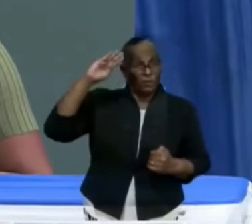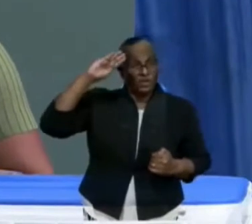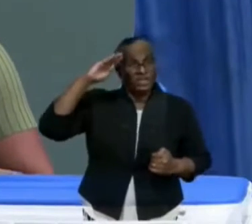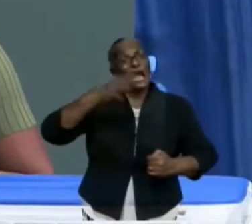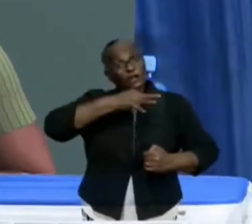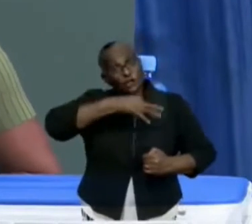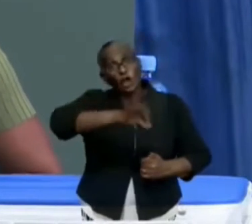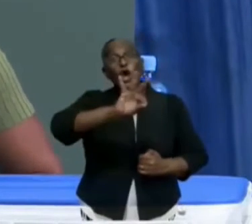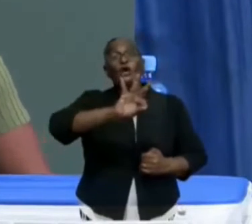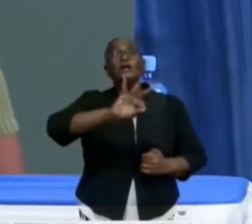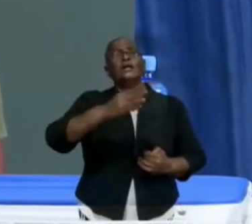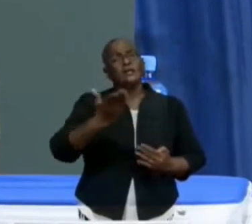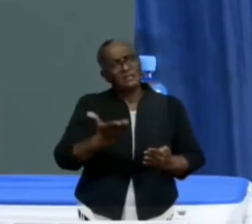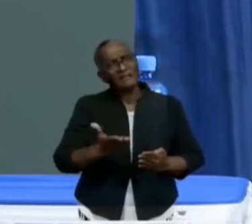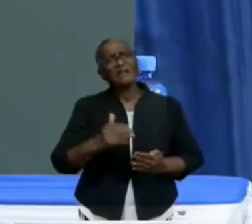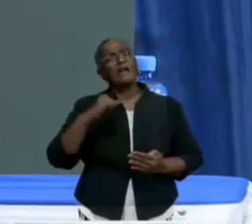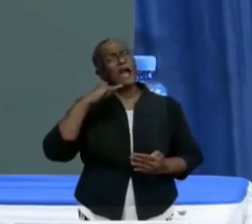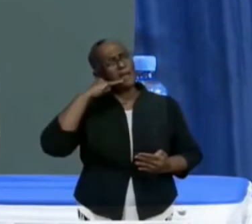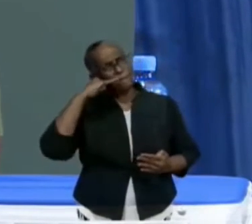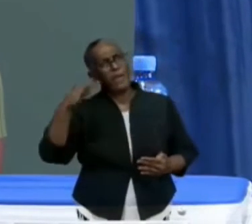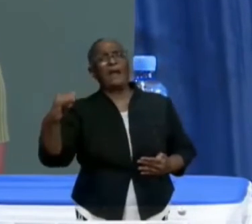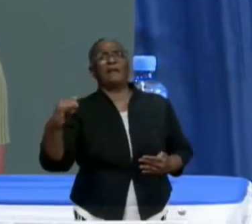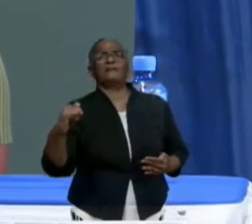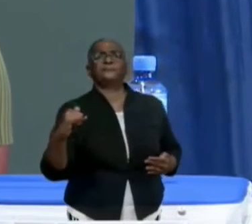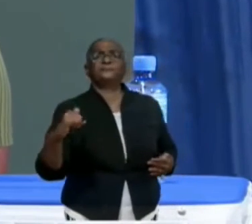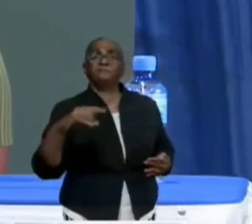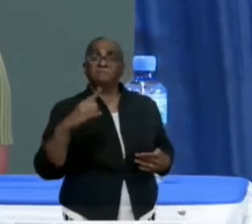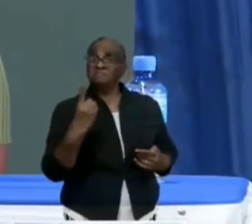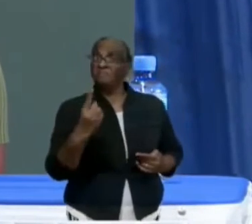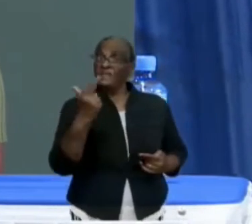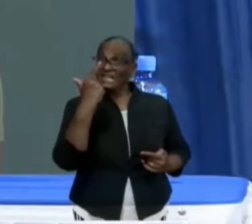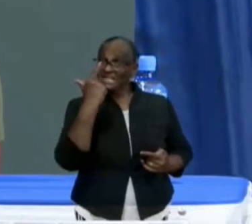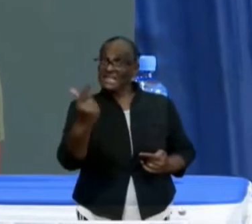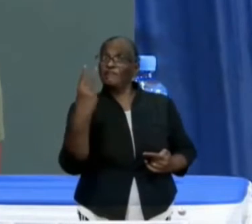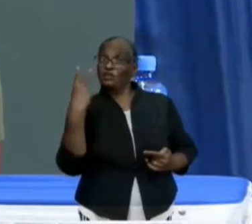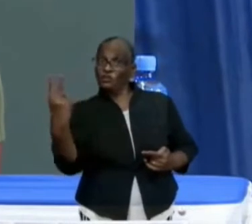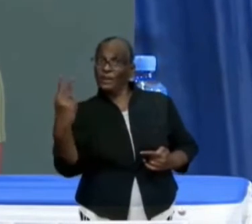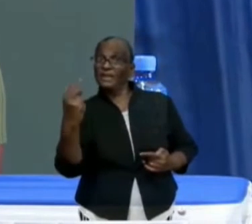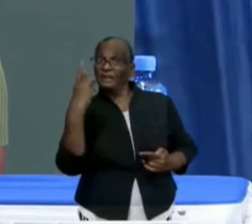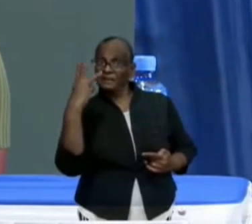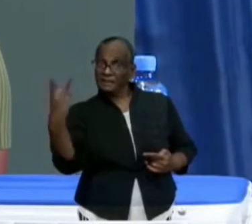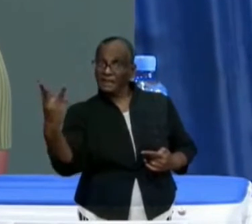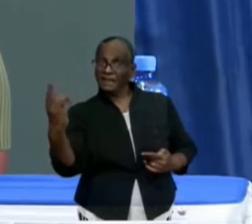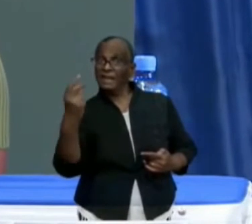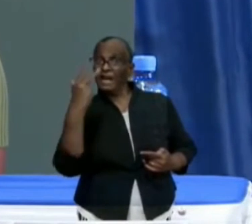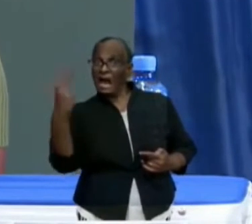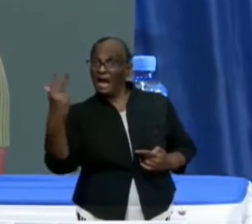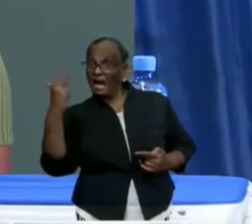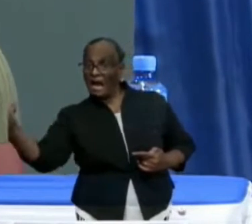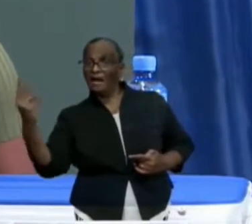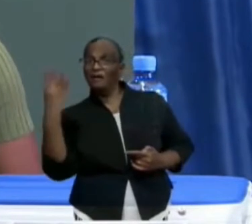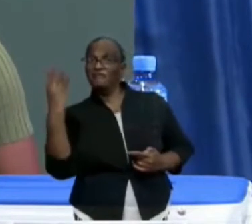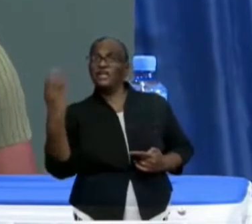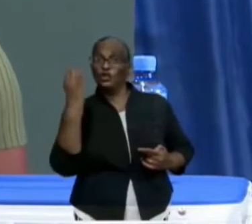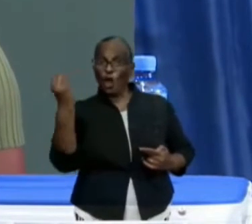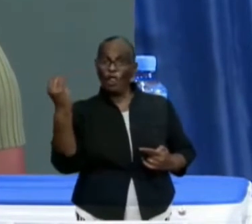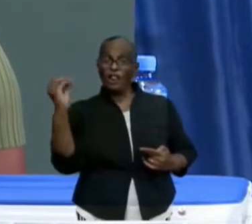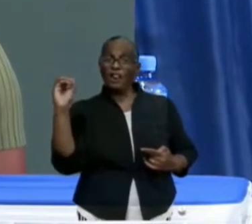toegedaan dat u wel door zou moeten gaan, kunt u bellen. Naar 7238840